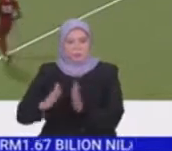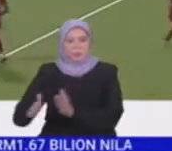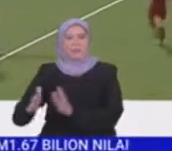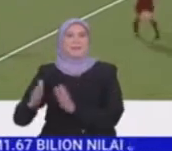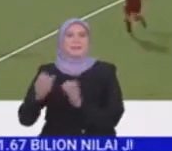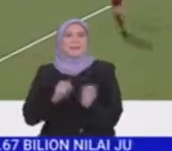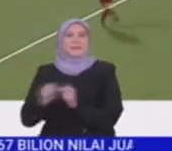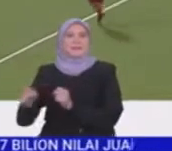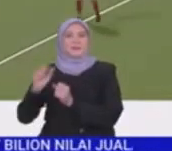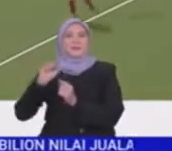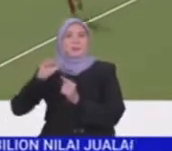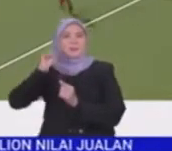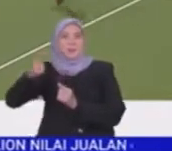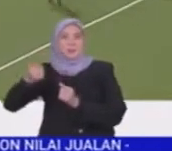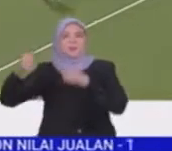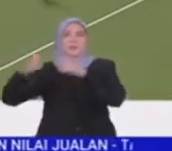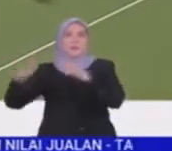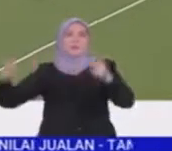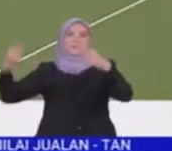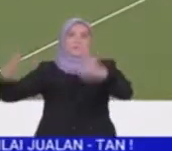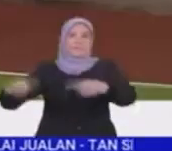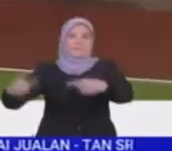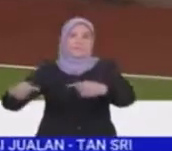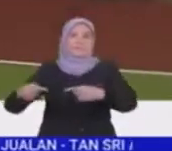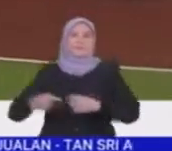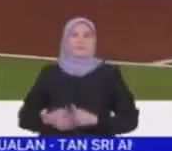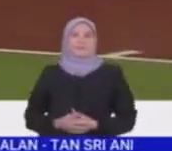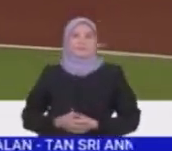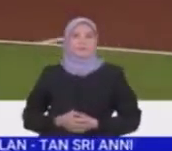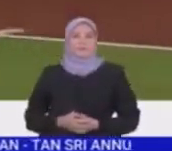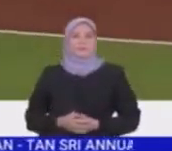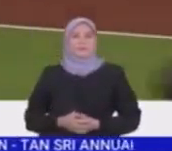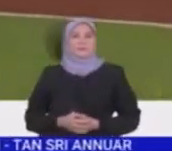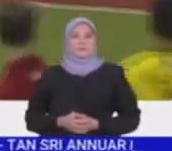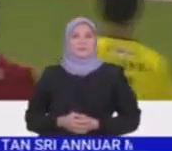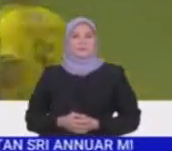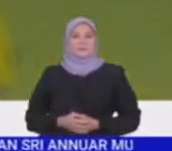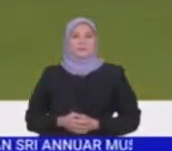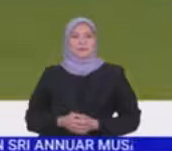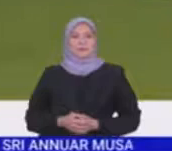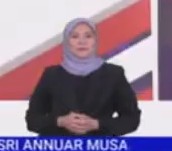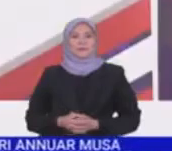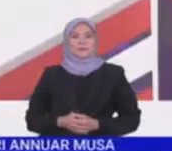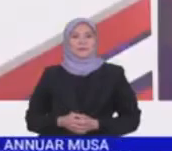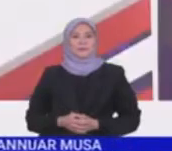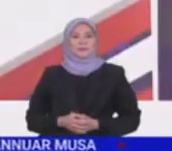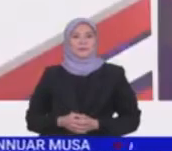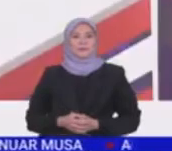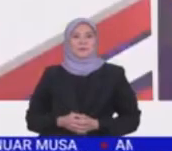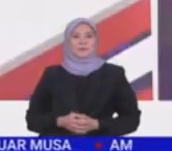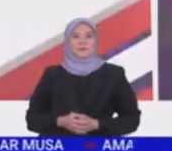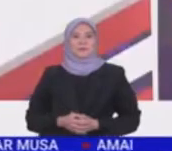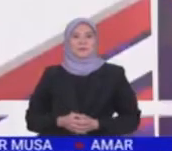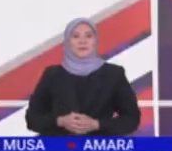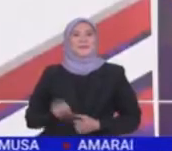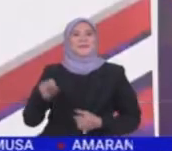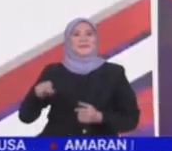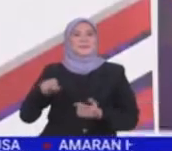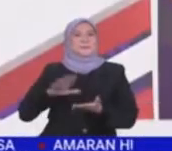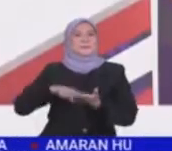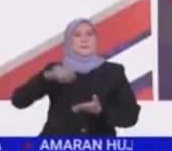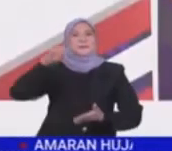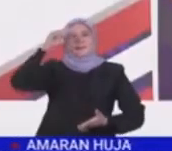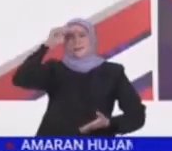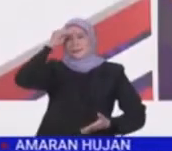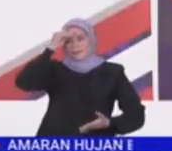strategi menentang Jepun esok. Hantaran-hantaran kepada rakan sepasukan, kurangkan kesilapan-kesilapan mudah. This is a lesson, pengajaran yang